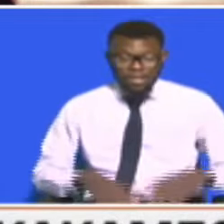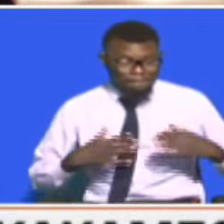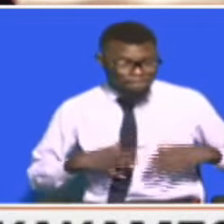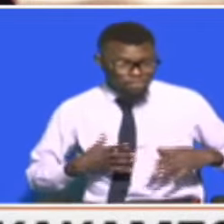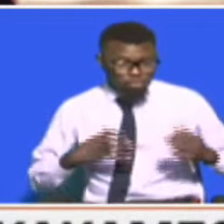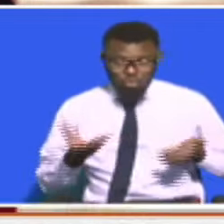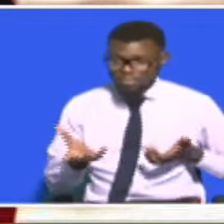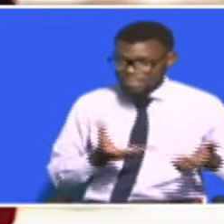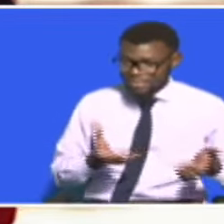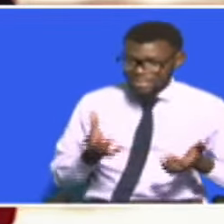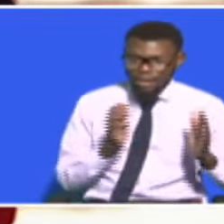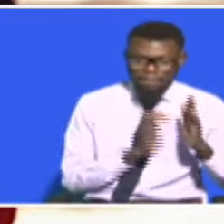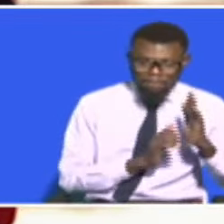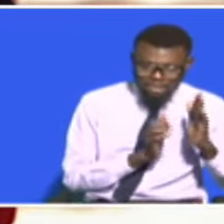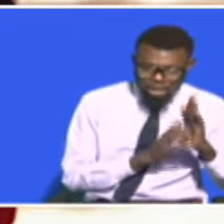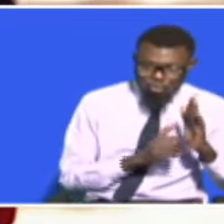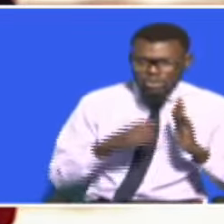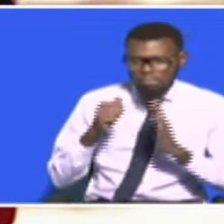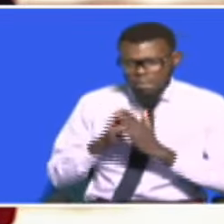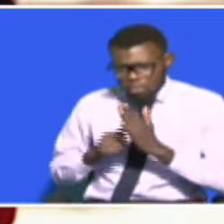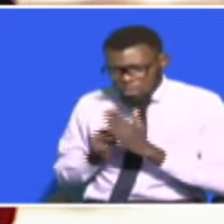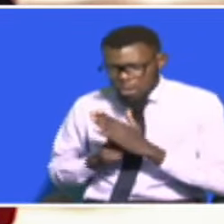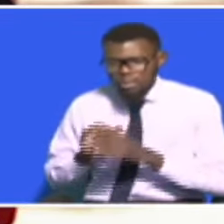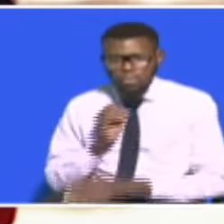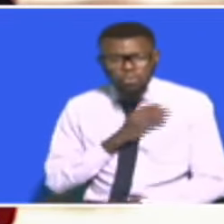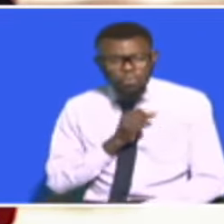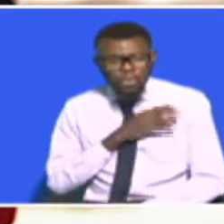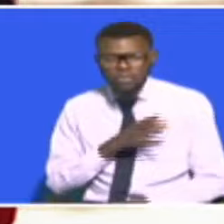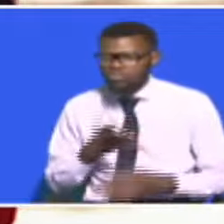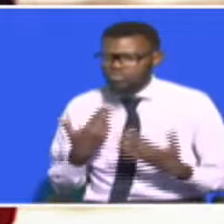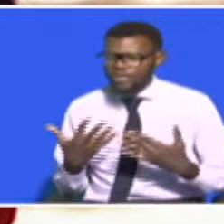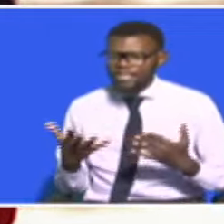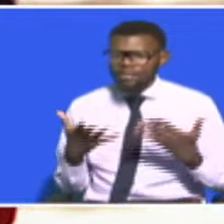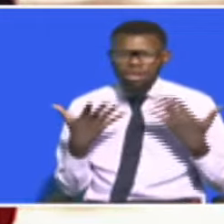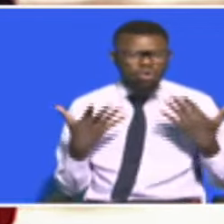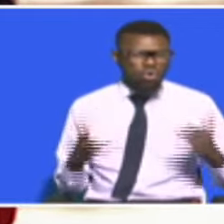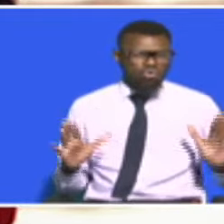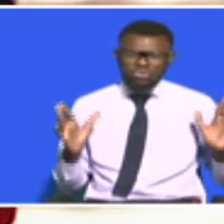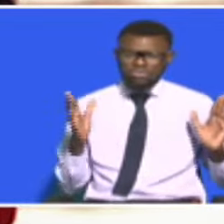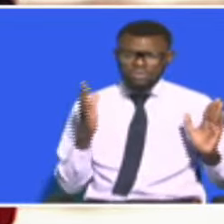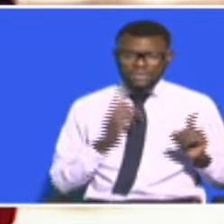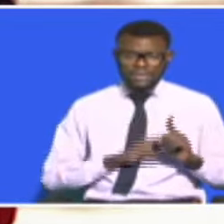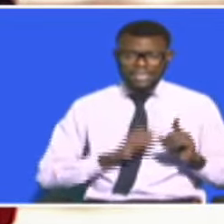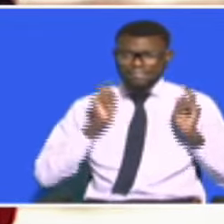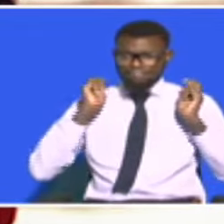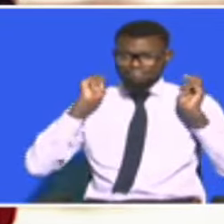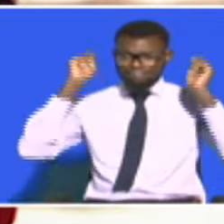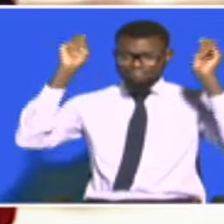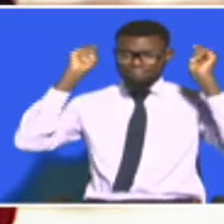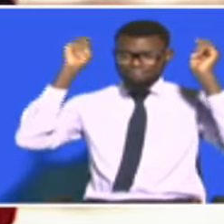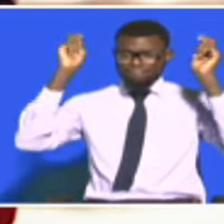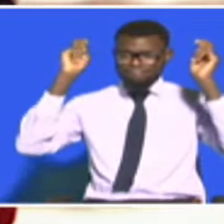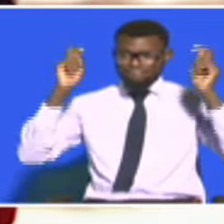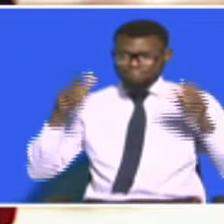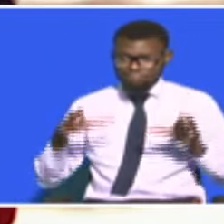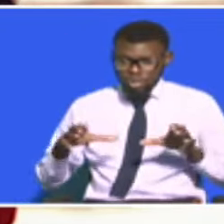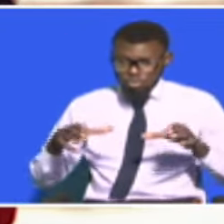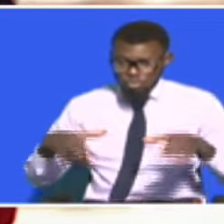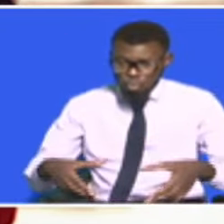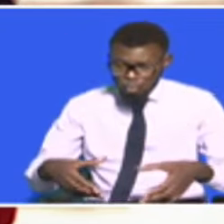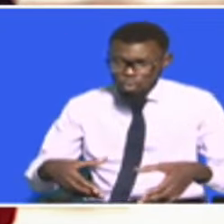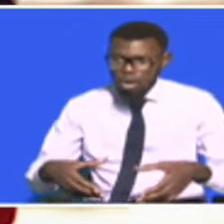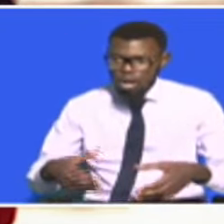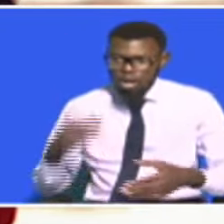Wafanyabiashara kaunti ya Machakos na Makueni wamelalamikia kupoteza mali yao wakati wa maandamano ya Jumanne pale wahuni walivamia baadhi